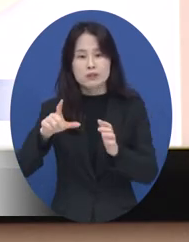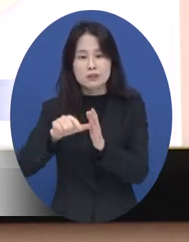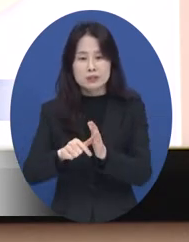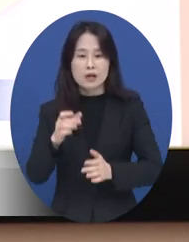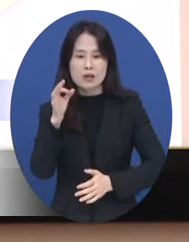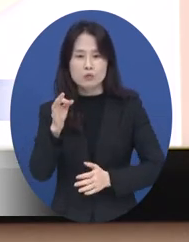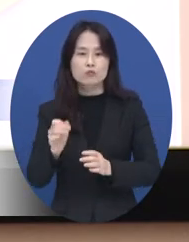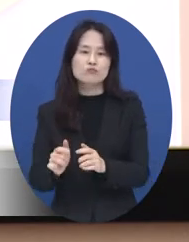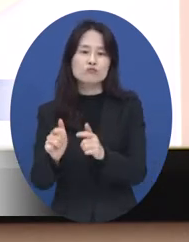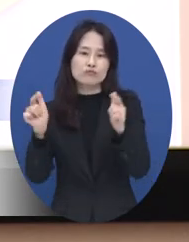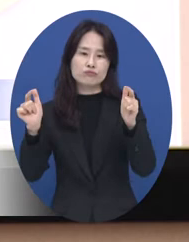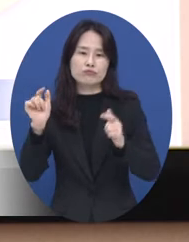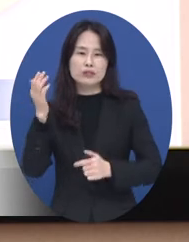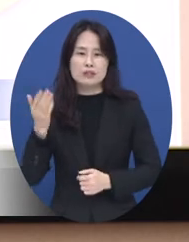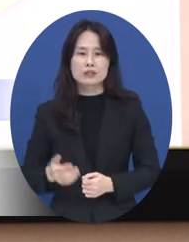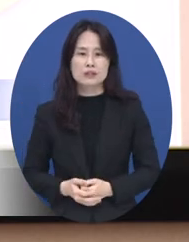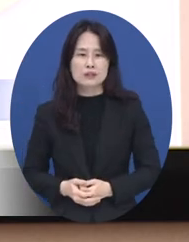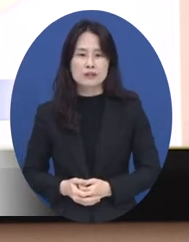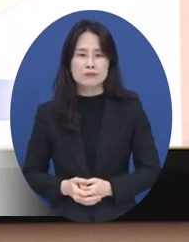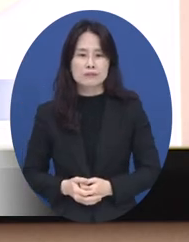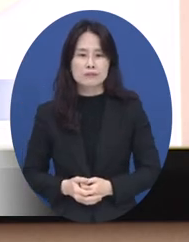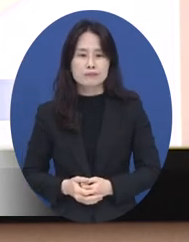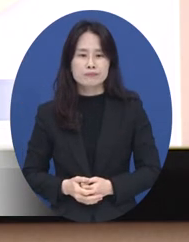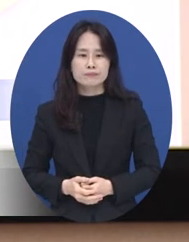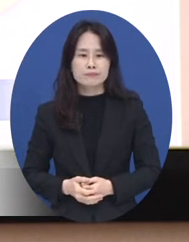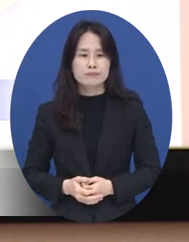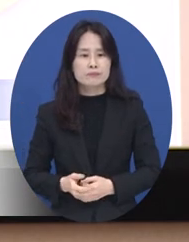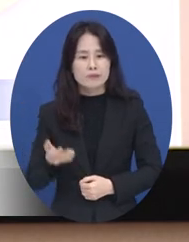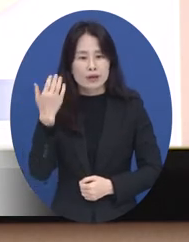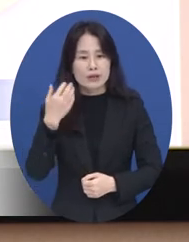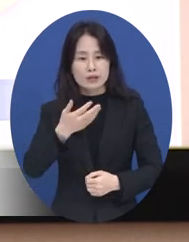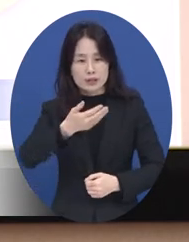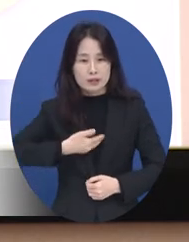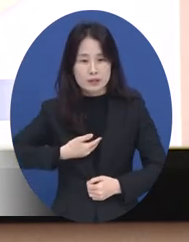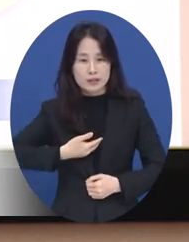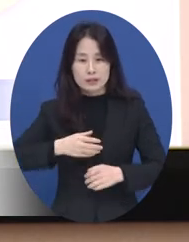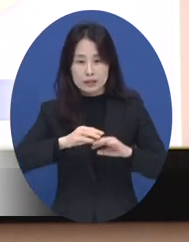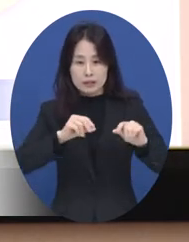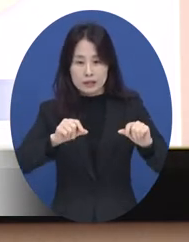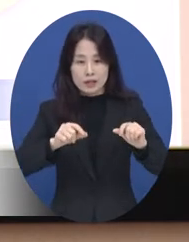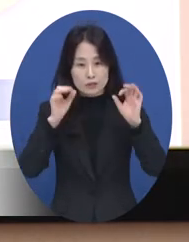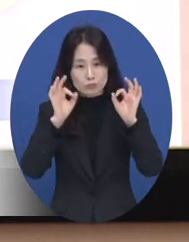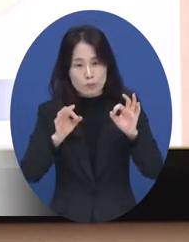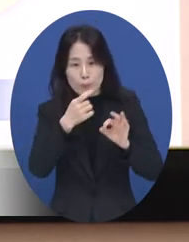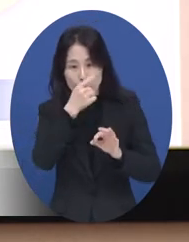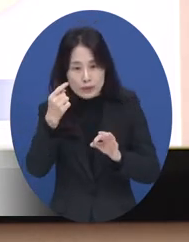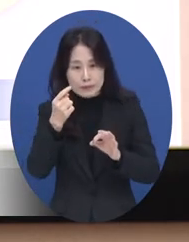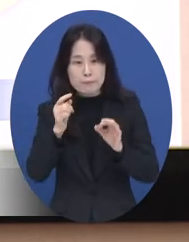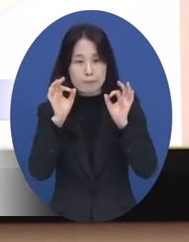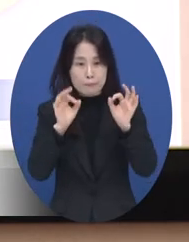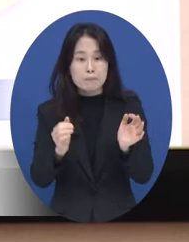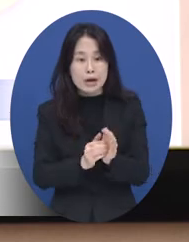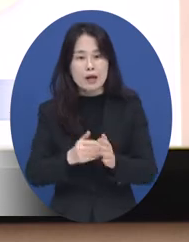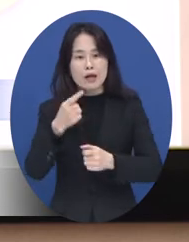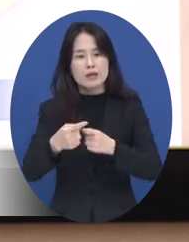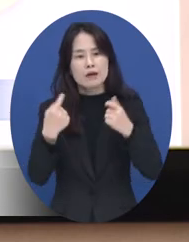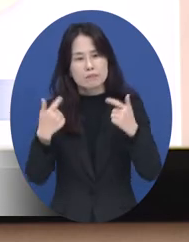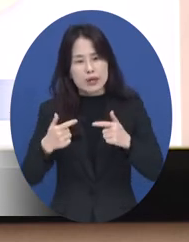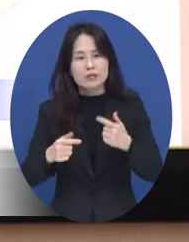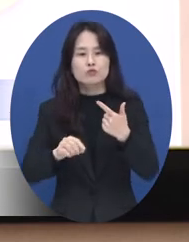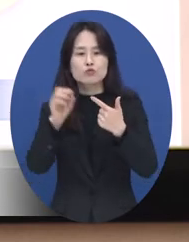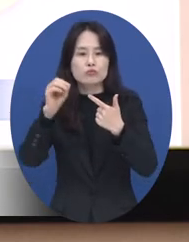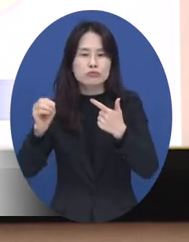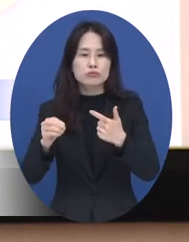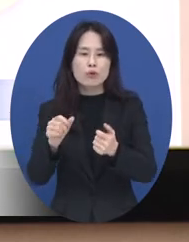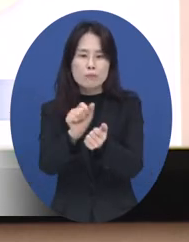되면 시간과 비용이 증가하게 됩니다. 기존에 반환된 기지의 경우에도 한번 확인을 해봤을 때 거의 매년